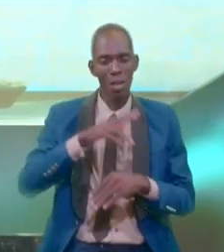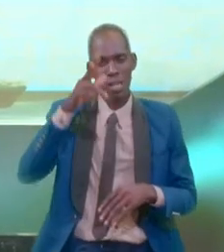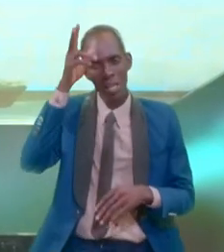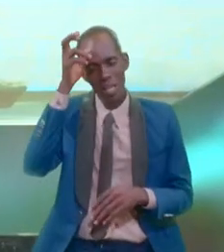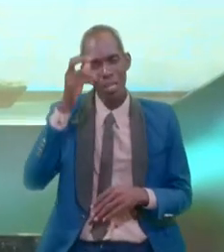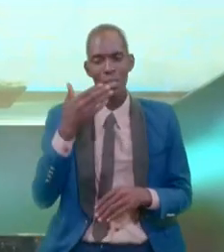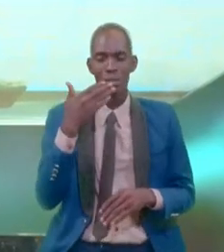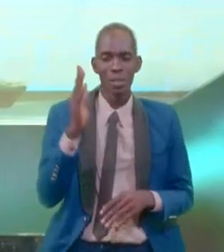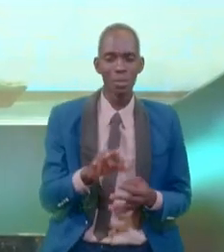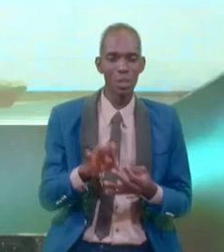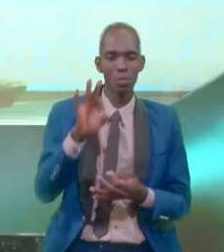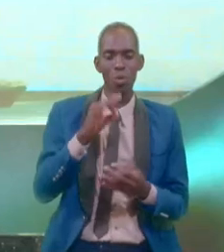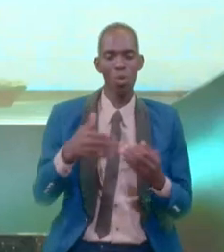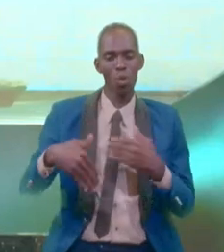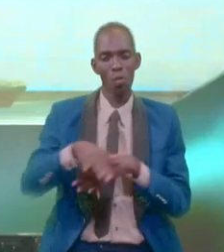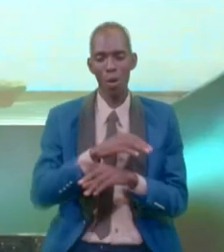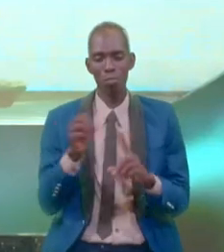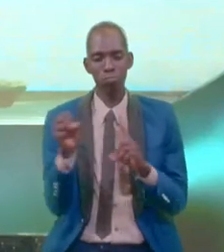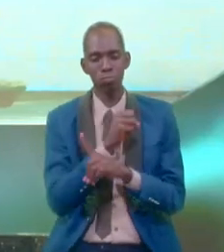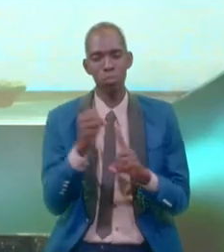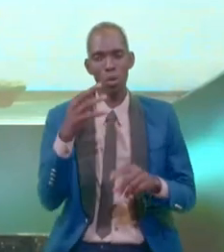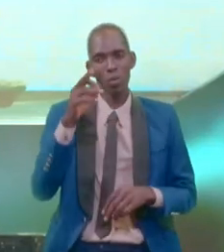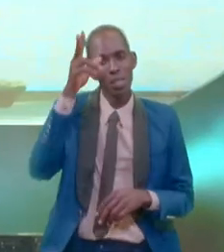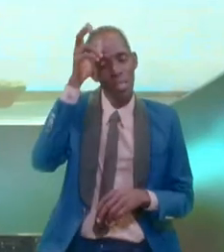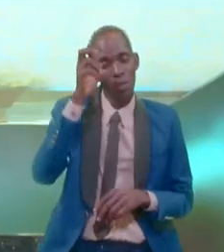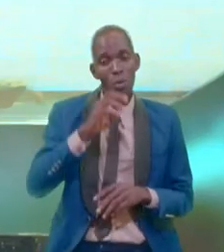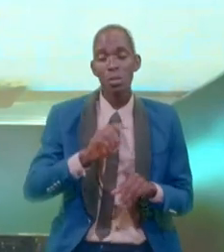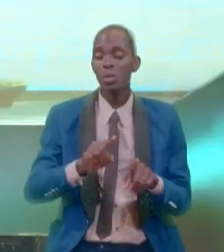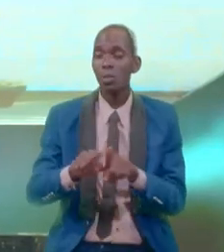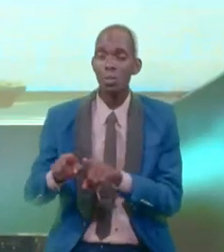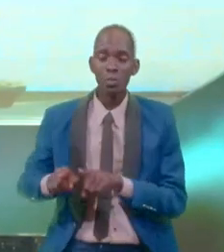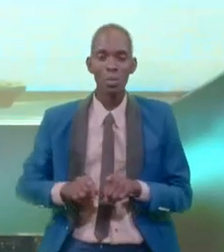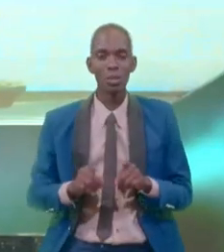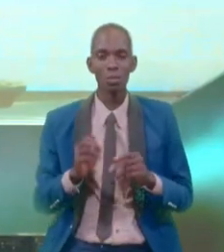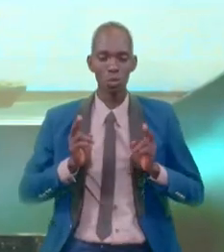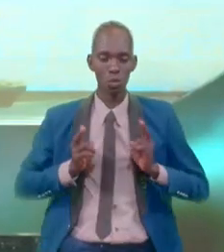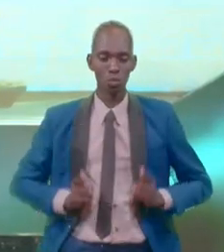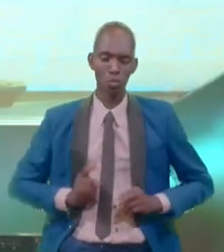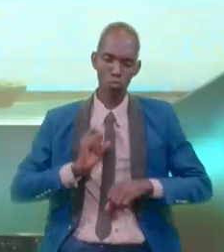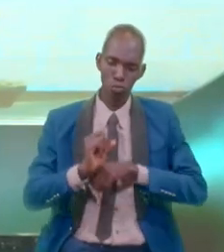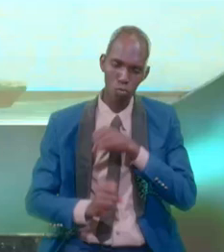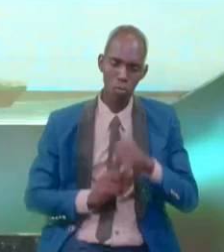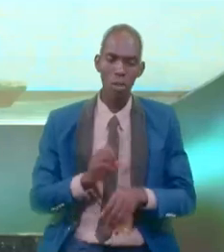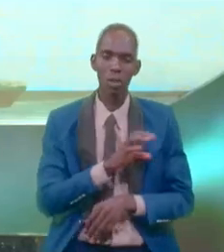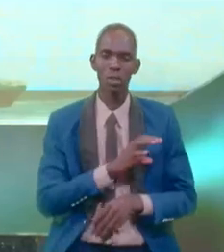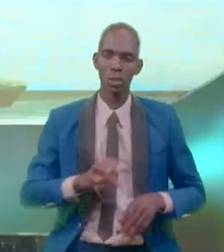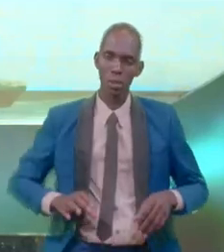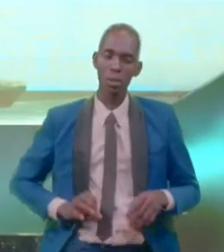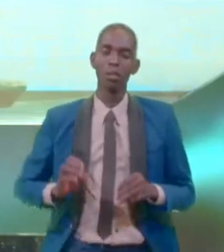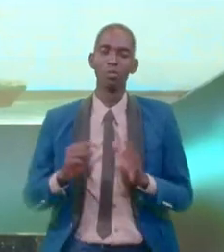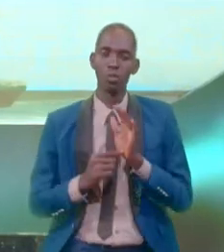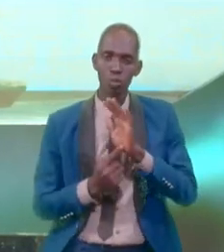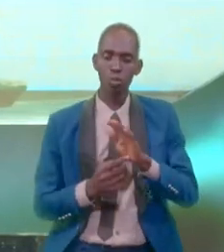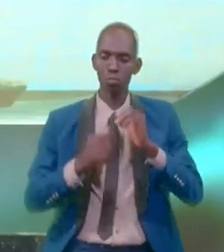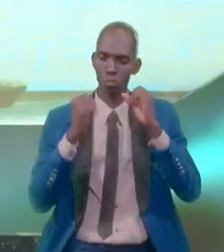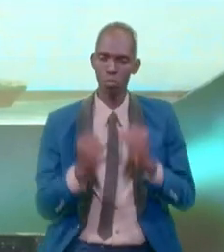Satan et sur toutes ses attaques, sur toute forme des souffrances humaines. Au fait,